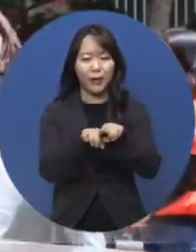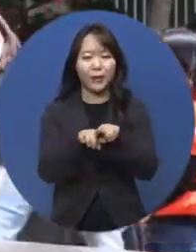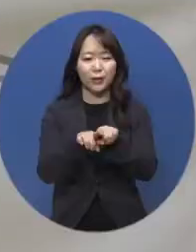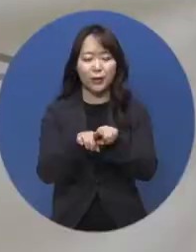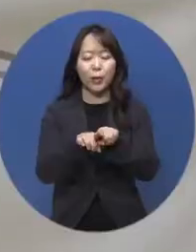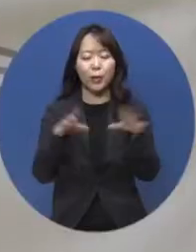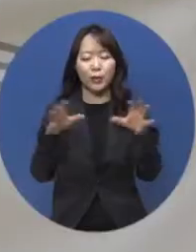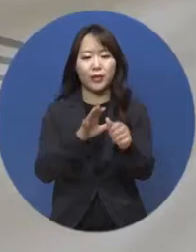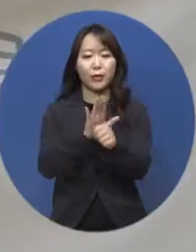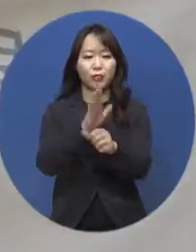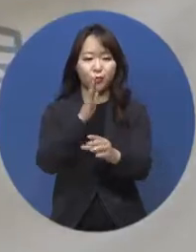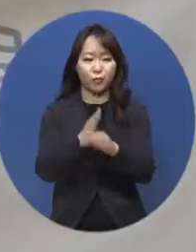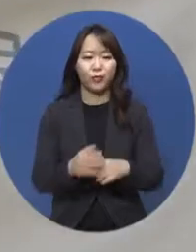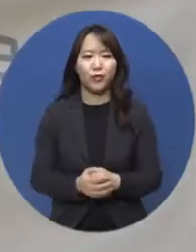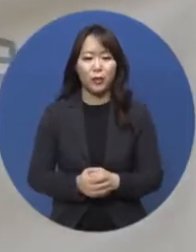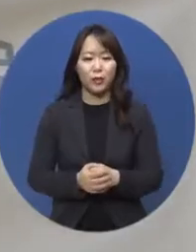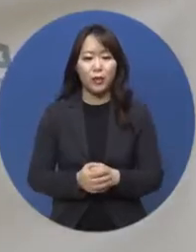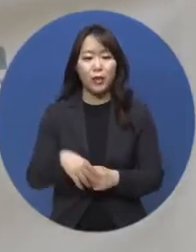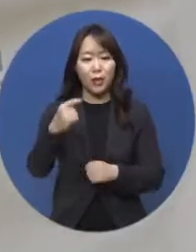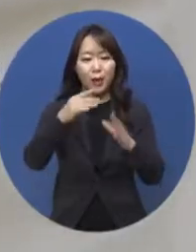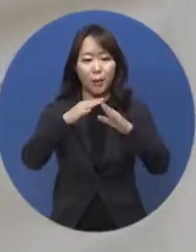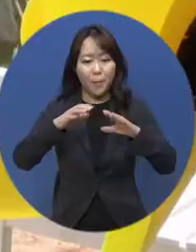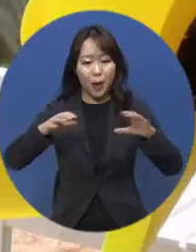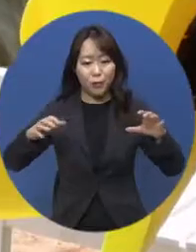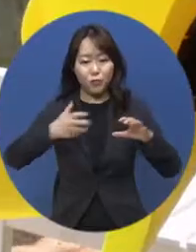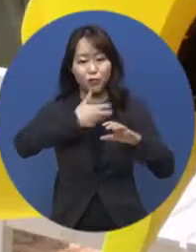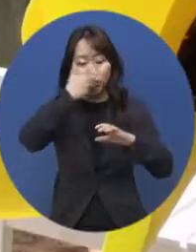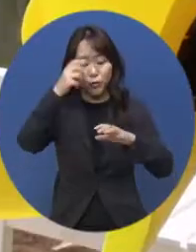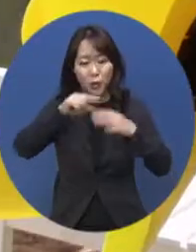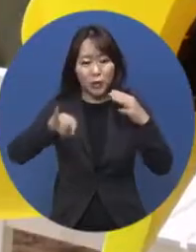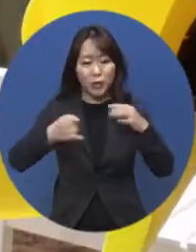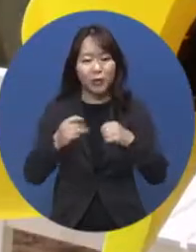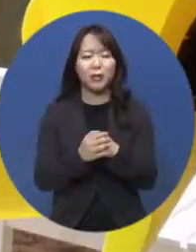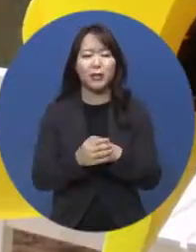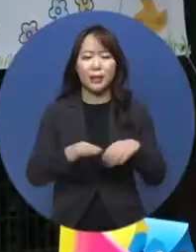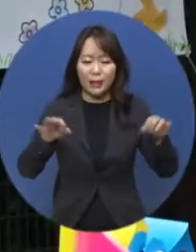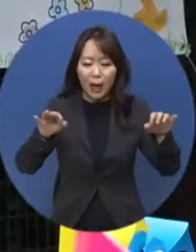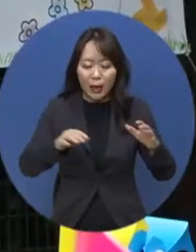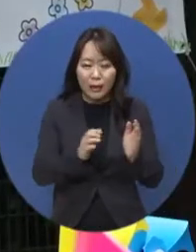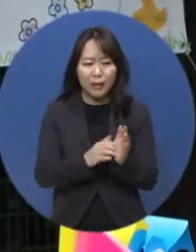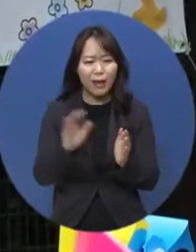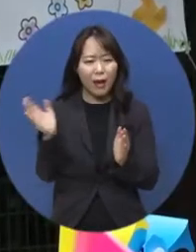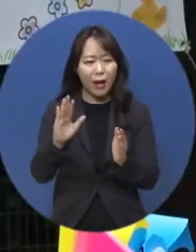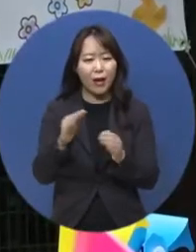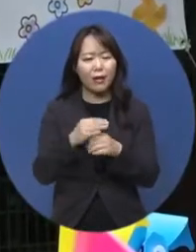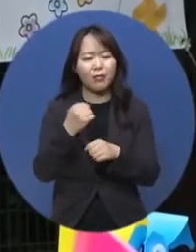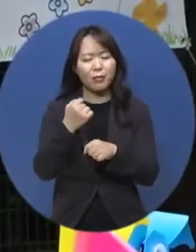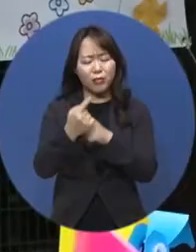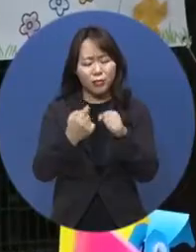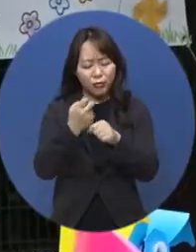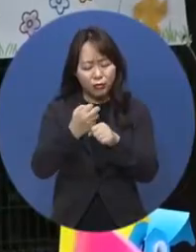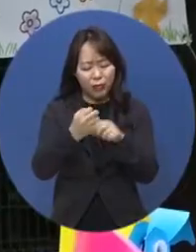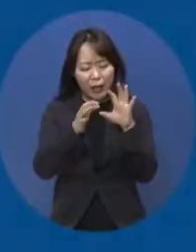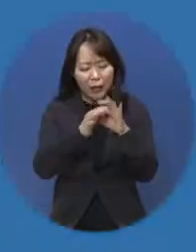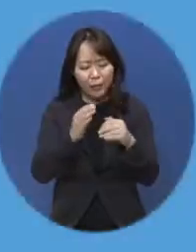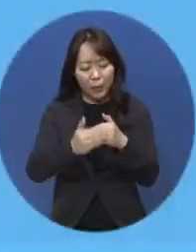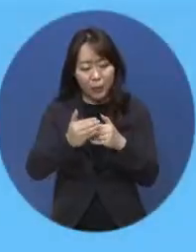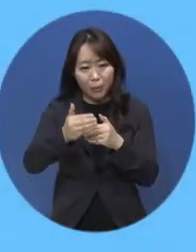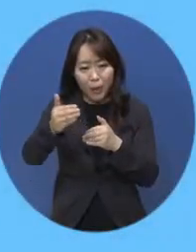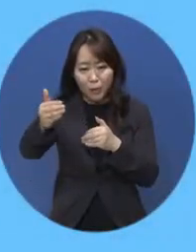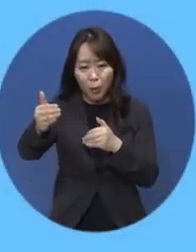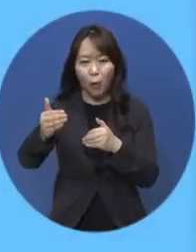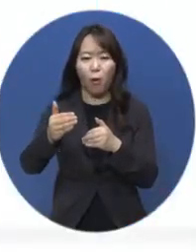지원하고 있습니다. 고양시 1,000개의 마을 꿈 프로젝트는 일회성 지원이 아닌 수년간 단계를 거치며